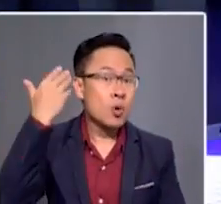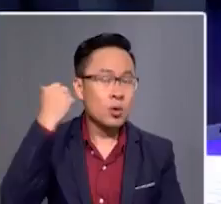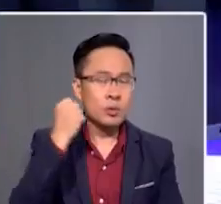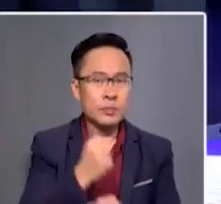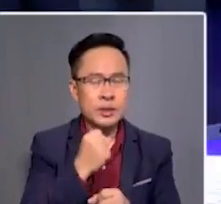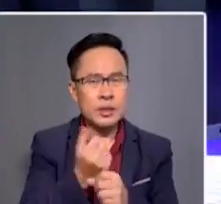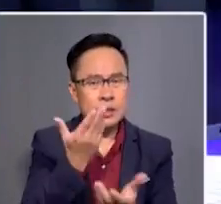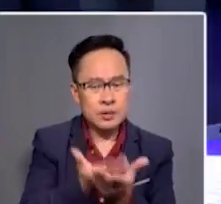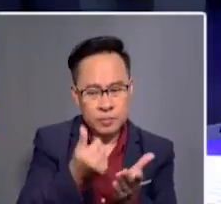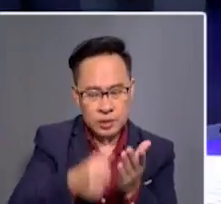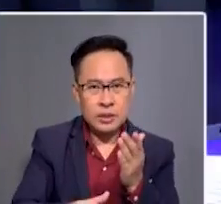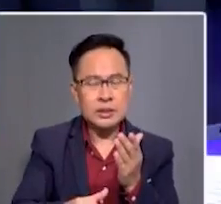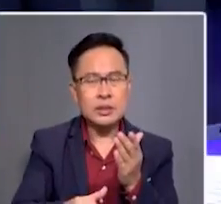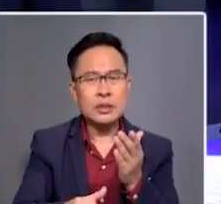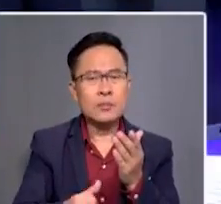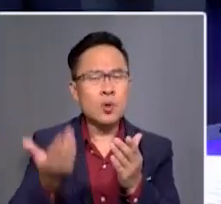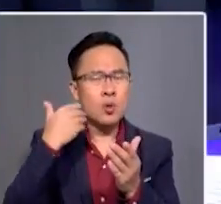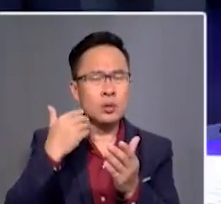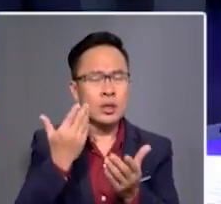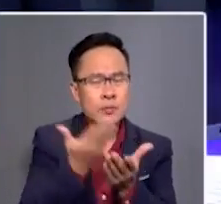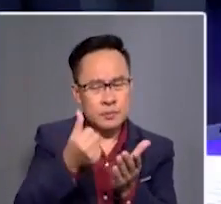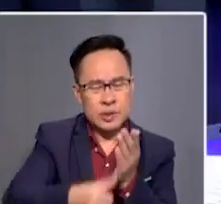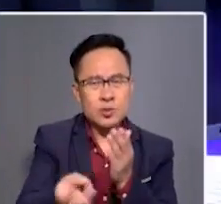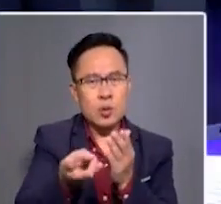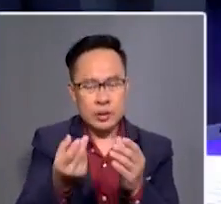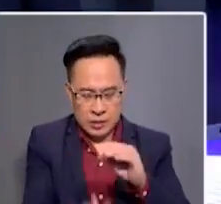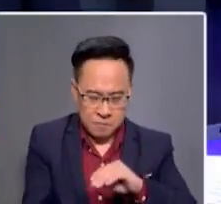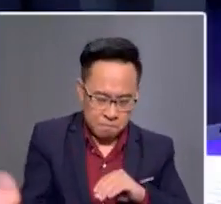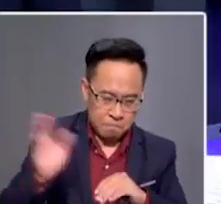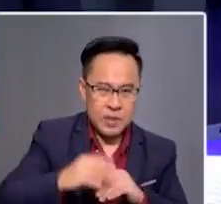แบบถดถอยคราวนี้จะทำเป็นแบบก้าวหน้าก็จะได้เก็บผลประโยชน์เนี่ยให้เข้ากับรัฐอย่างเต็มเม็ดเต็มหน่วยนะครับ